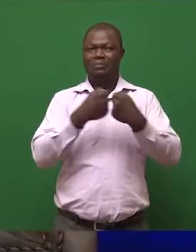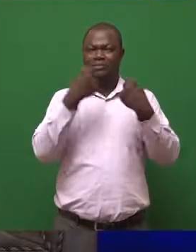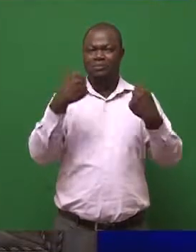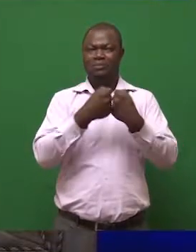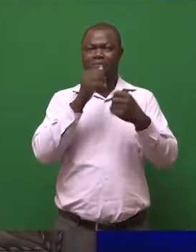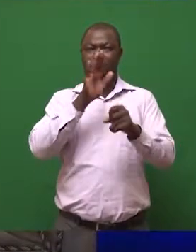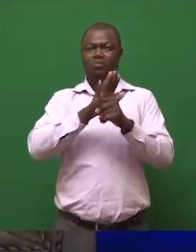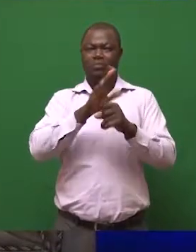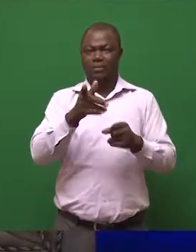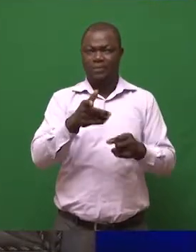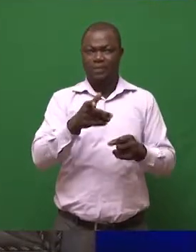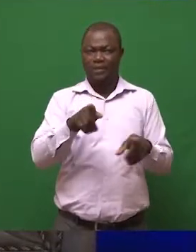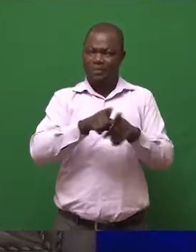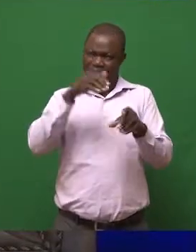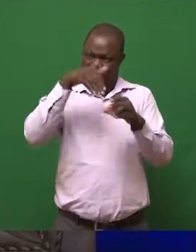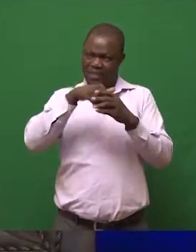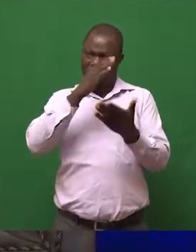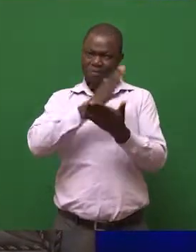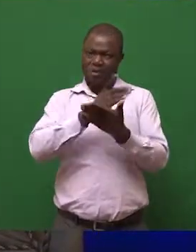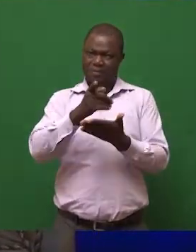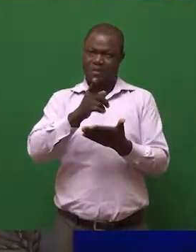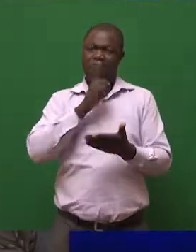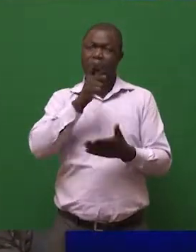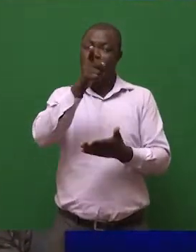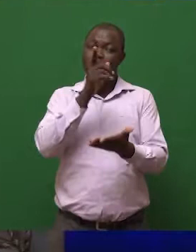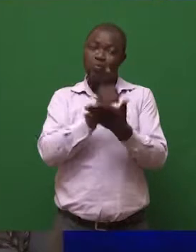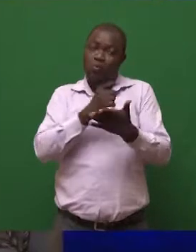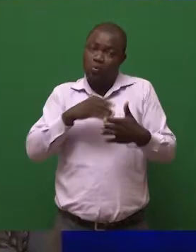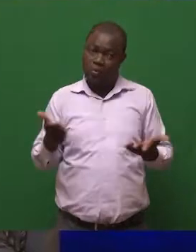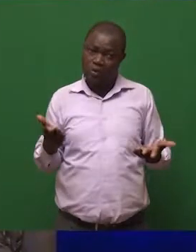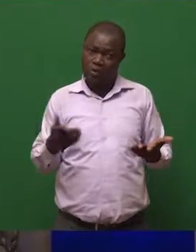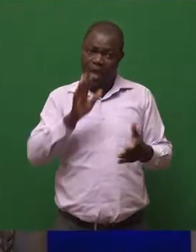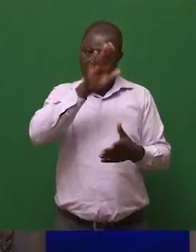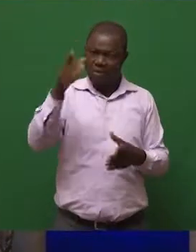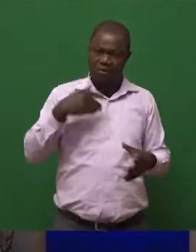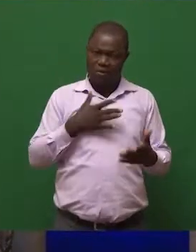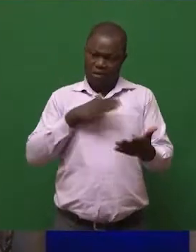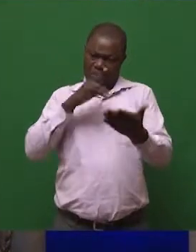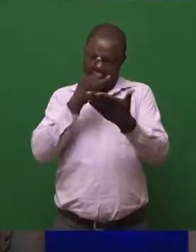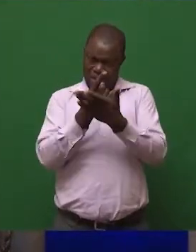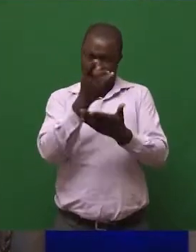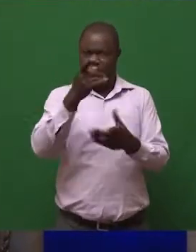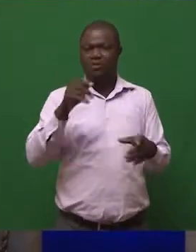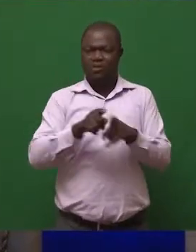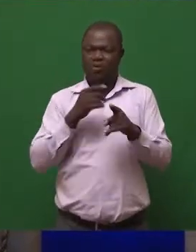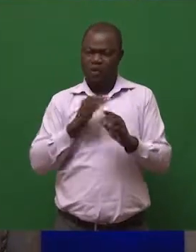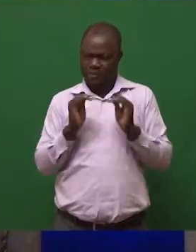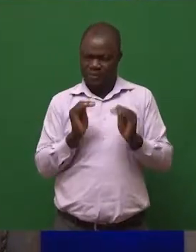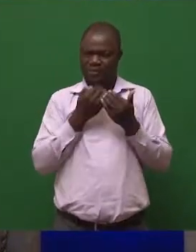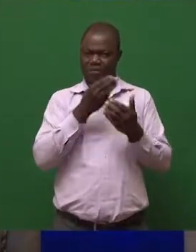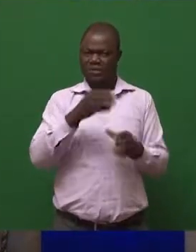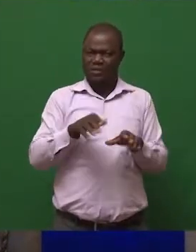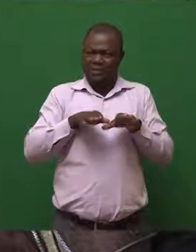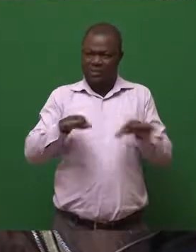nenyayetsaona iripo chirongwa chiri pano ndechekuti imimi muri kuita sei zvimwe tenge tichibatsirana nemi zvamungaite kuti tsaona idzodzo